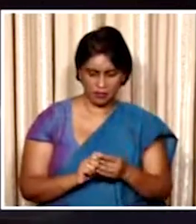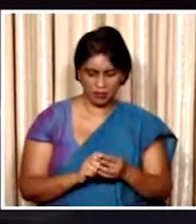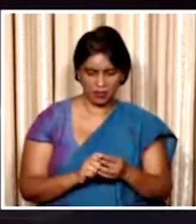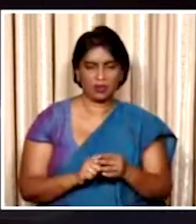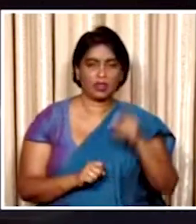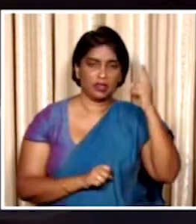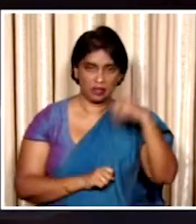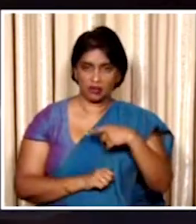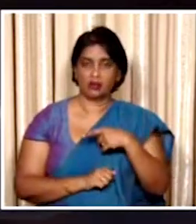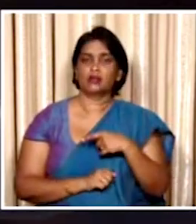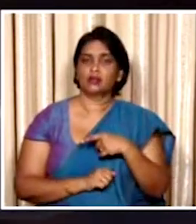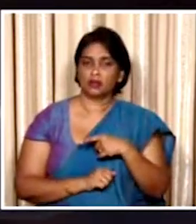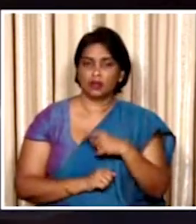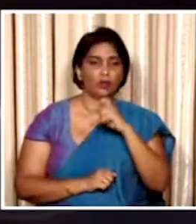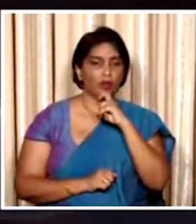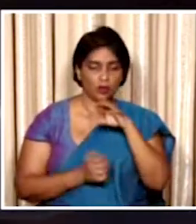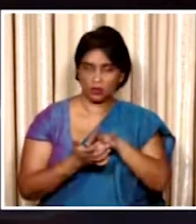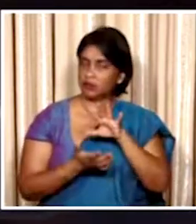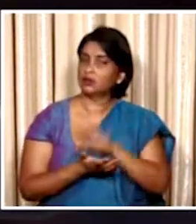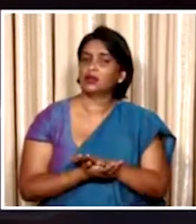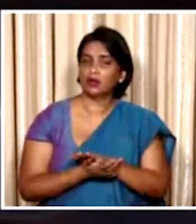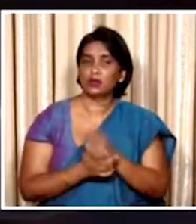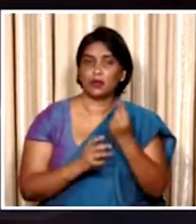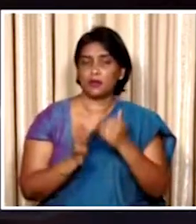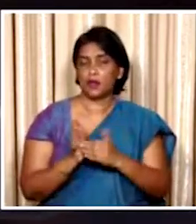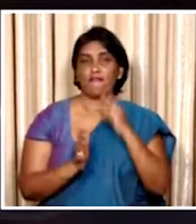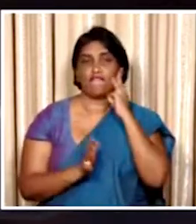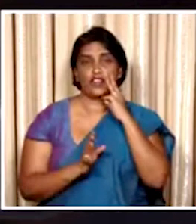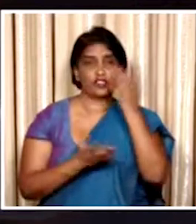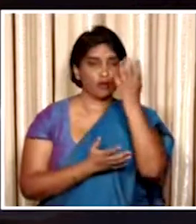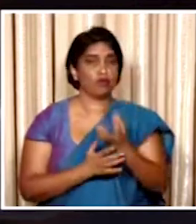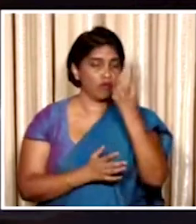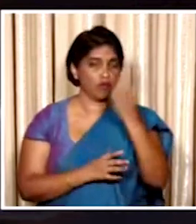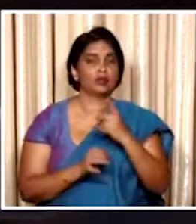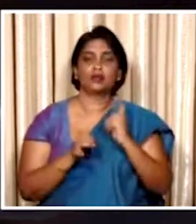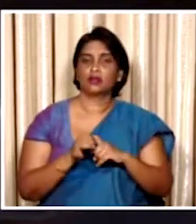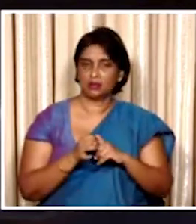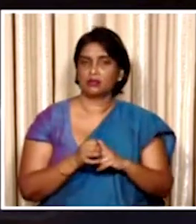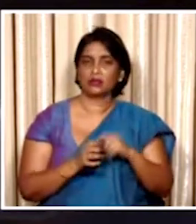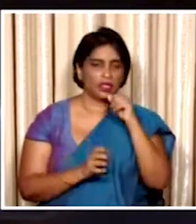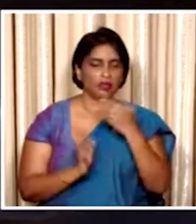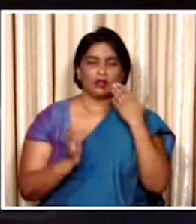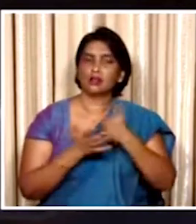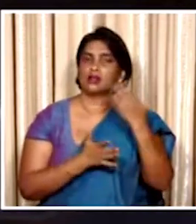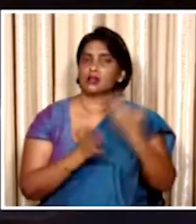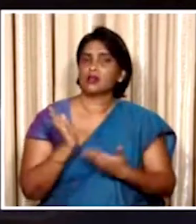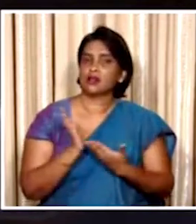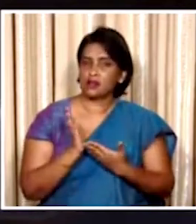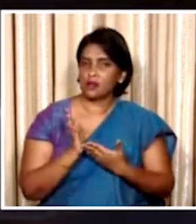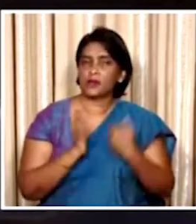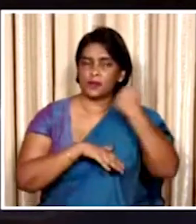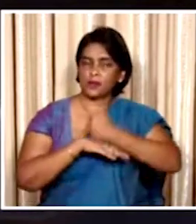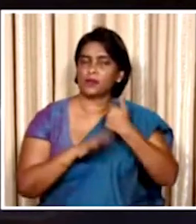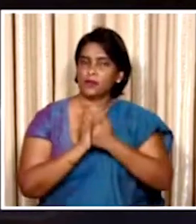කාරණාව මේ උසාවියේ තිබිච්ච කෝටි ගාණක් වටින විස්කි බෝතල් පිළිබඳ ප්‍රශ්නේ ඉතින් ඉතා පැහැදිලිව මේ වර්තාවේ තියෙන ගරු